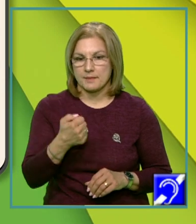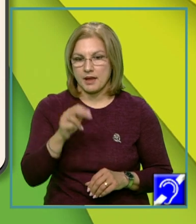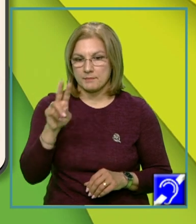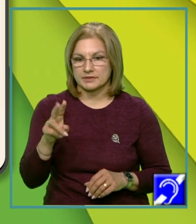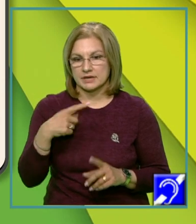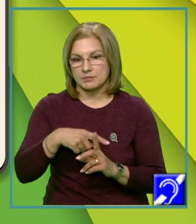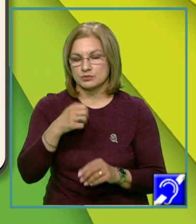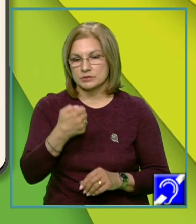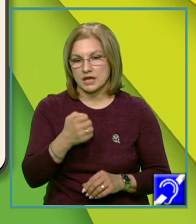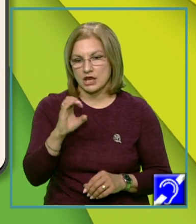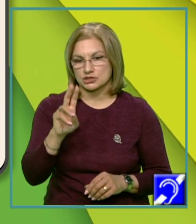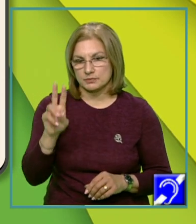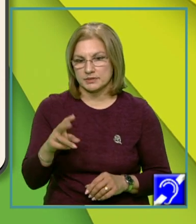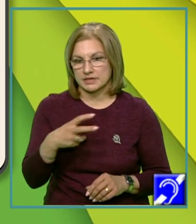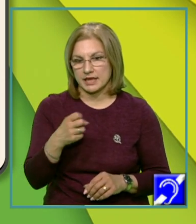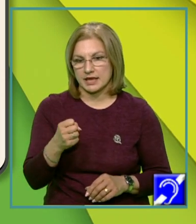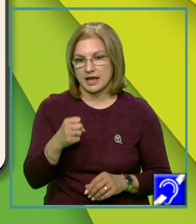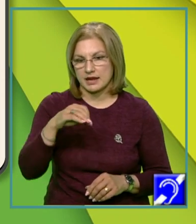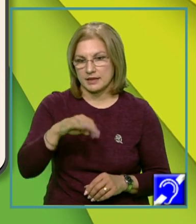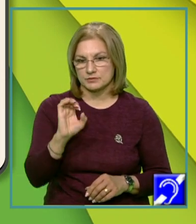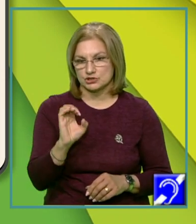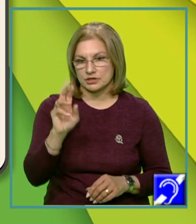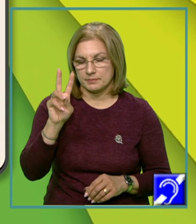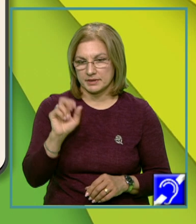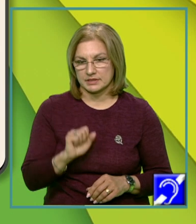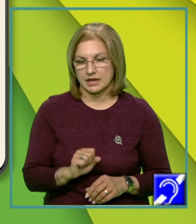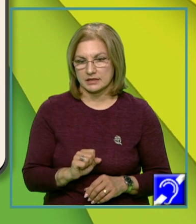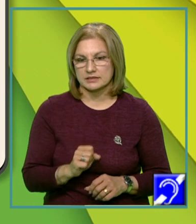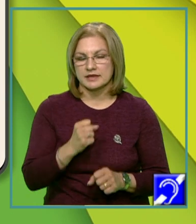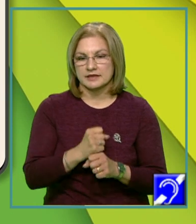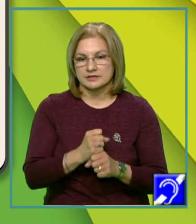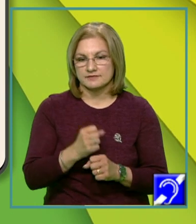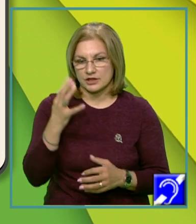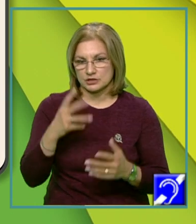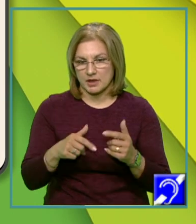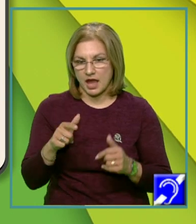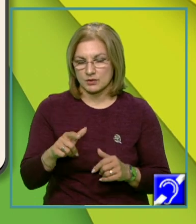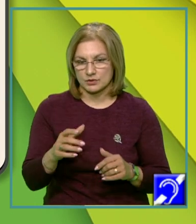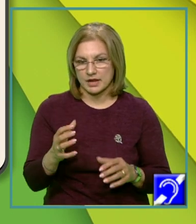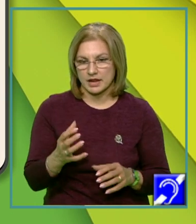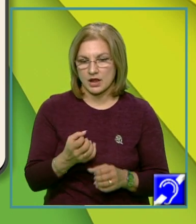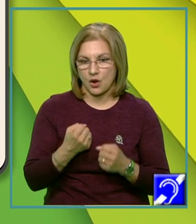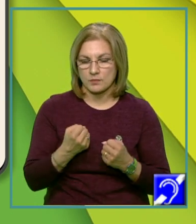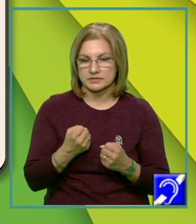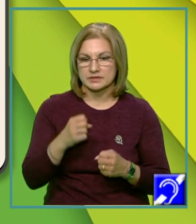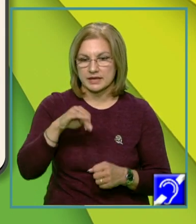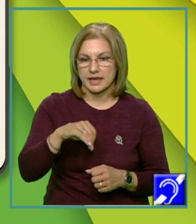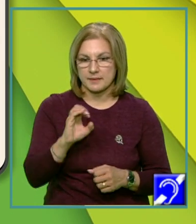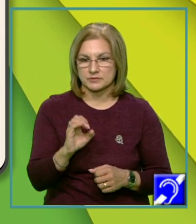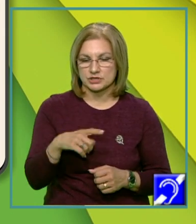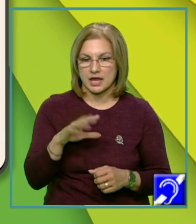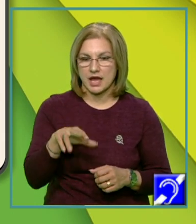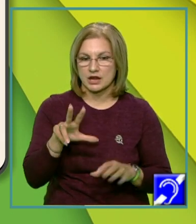pătrat egal cu MC pătrat făcând calculele obținem că Mc are 8